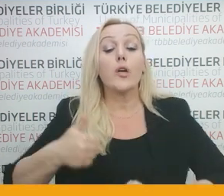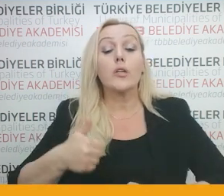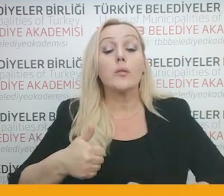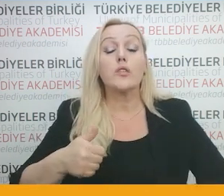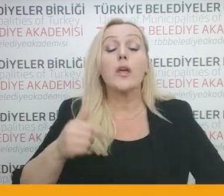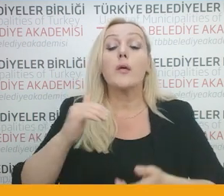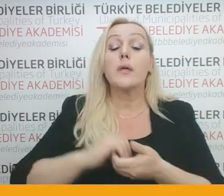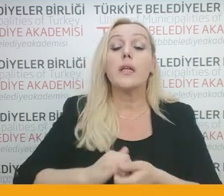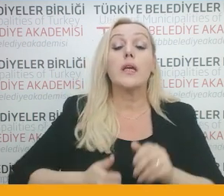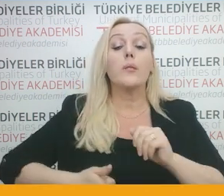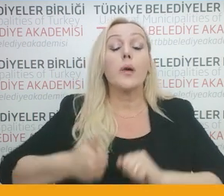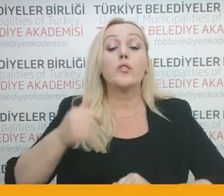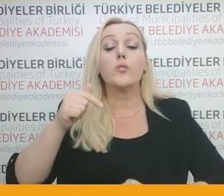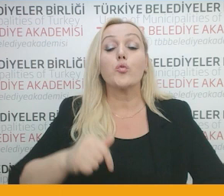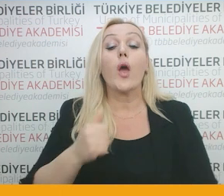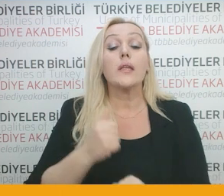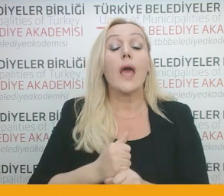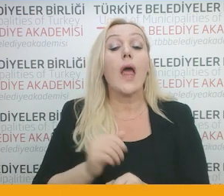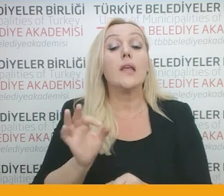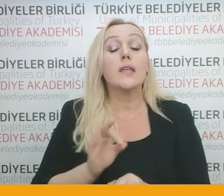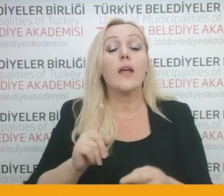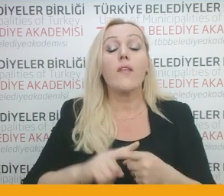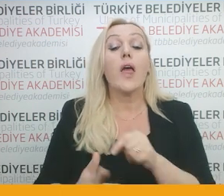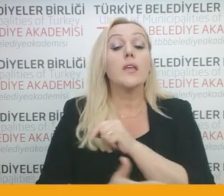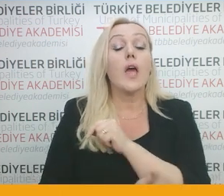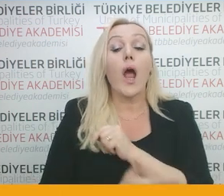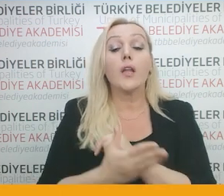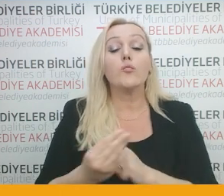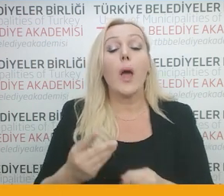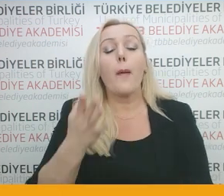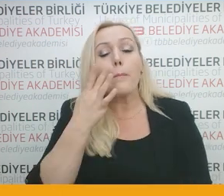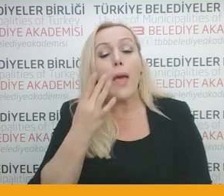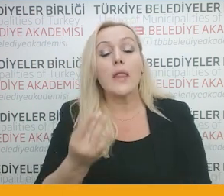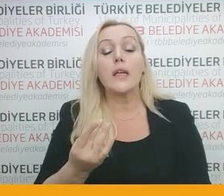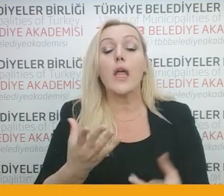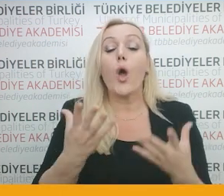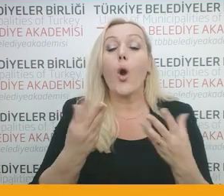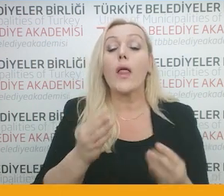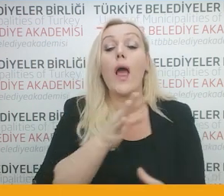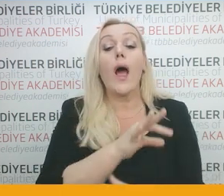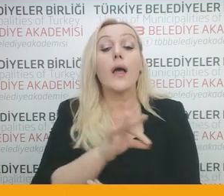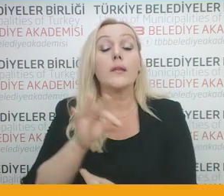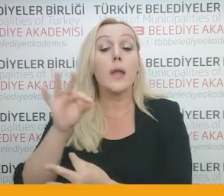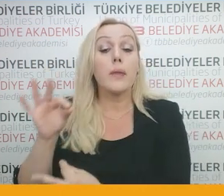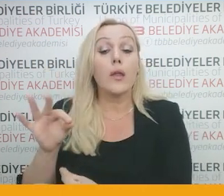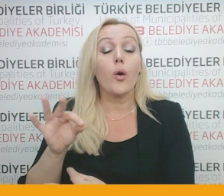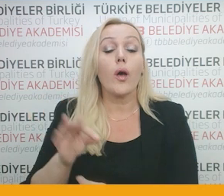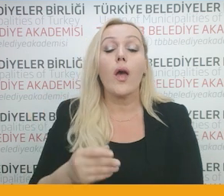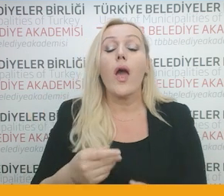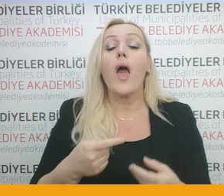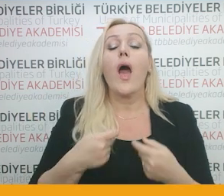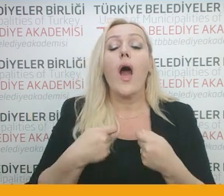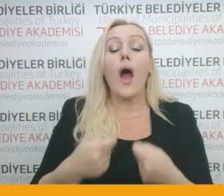bunu harcama yetkilisine, genel sekretere ve yardımcılarına belirli düzeyde, belirli limitlerle aktarabiliyor.